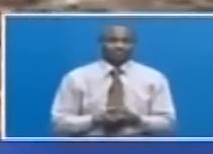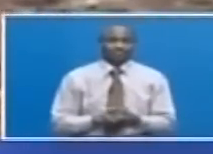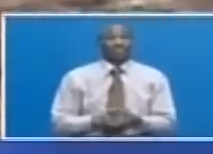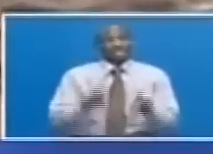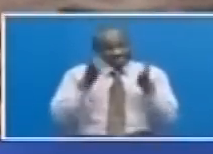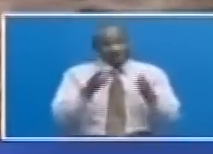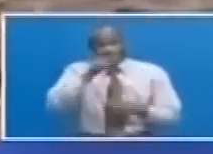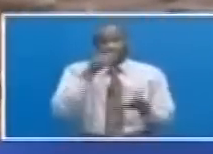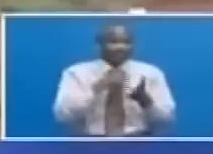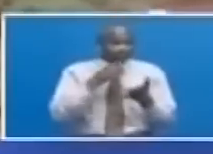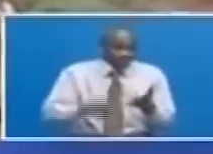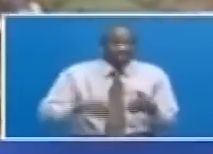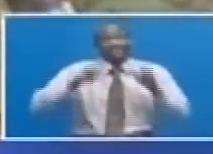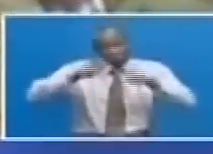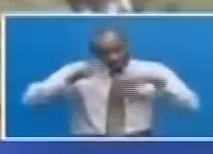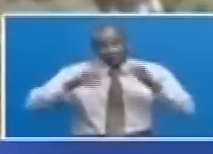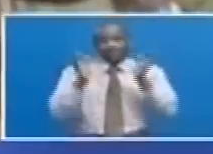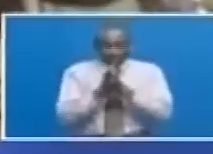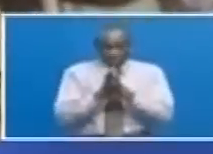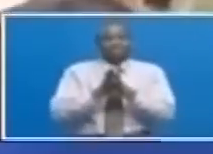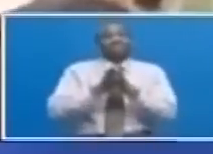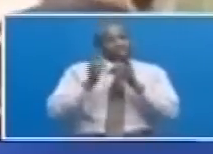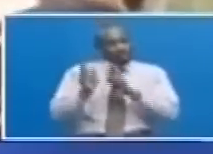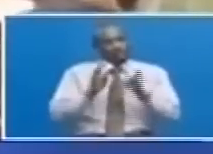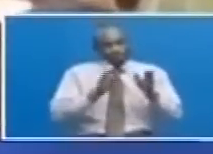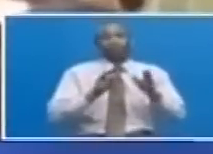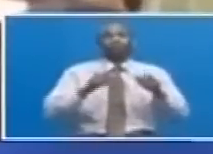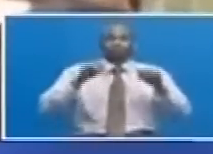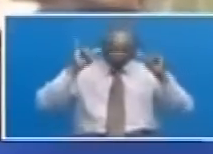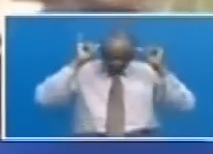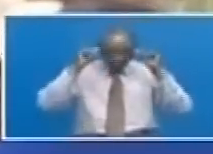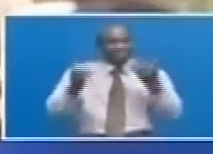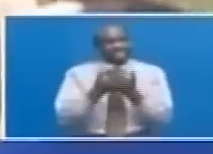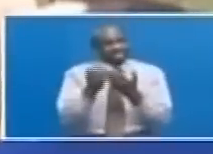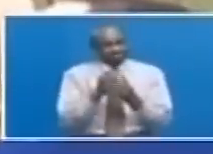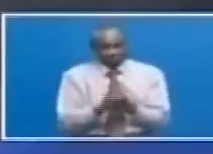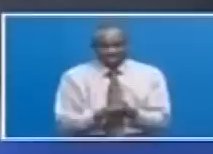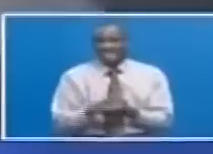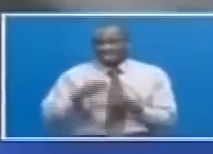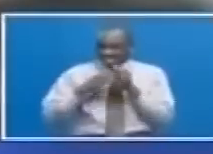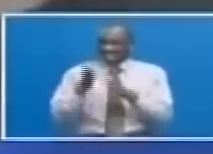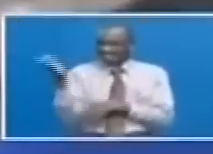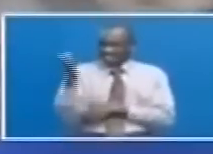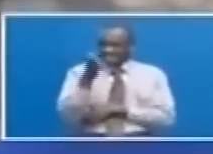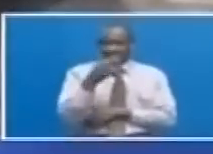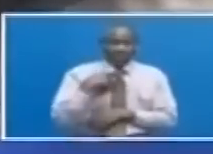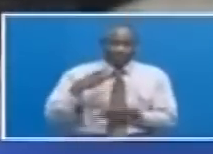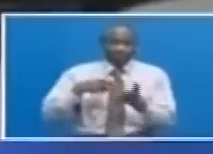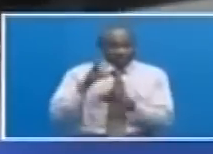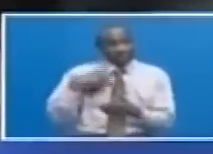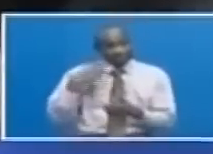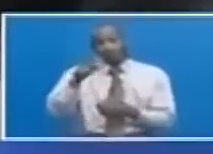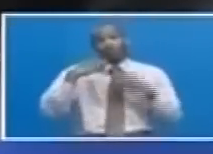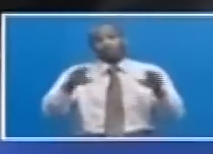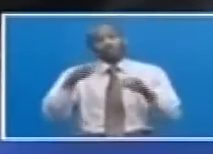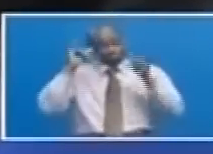Sasa amejihusisha na ukulima na ufugaji halali, huku viongozi wa maeneo karibu wakiwa tayari kuwalipa fidia walioibiwa